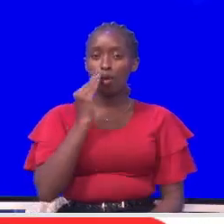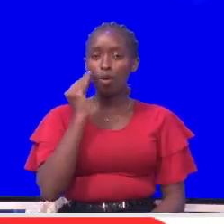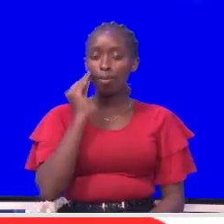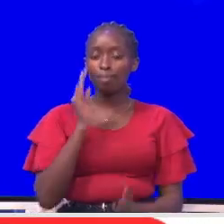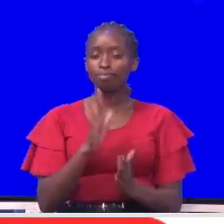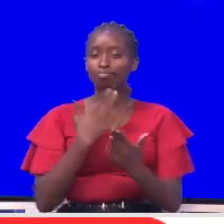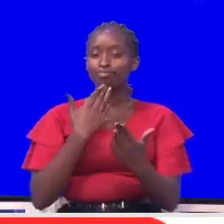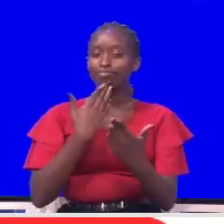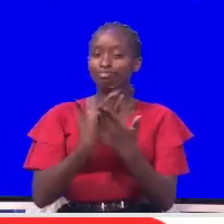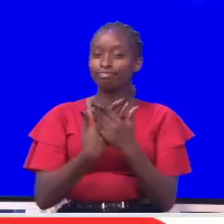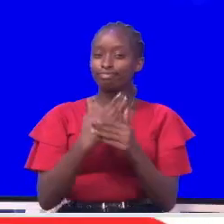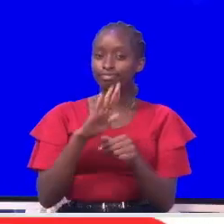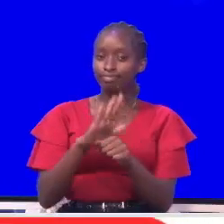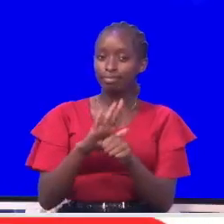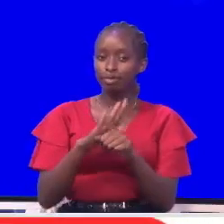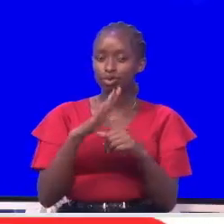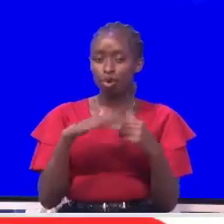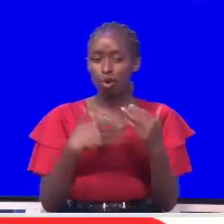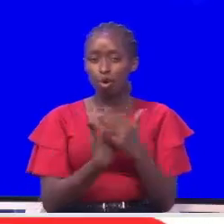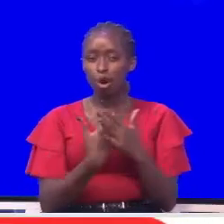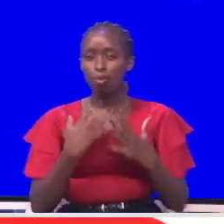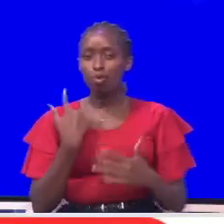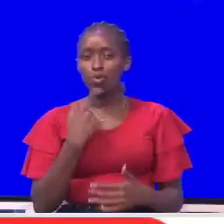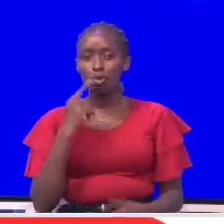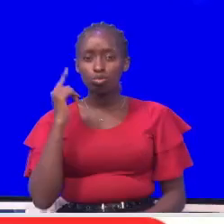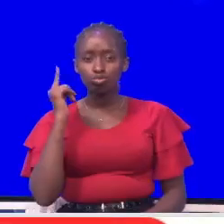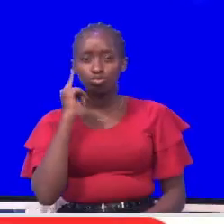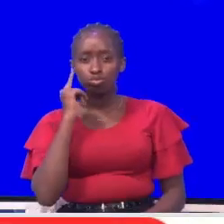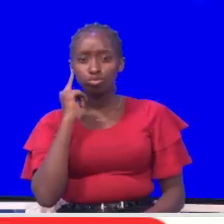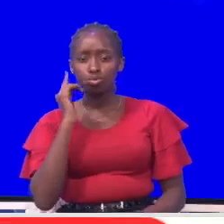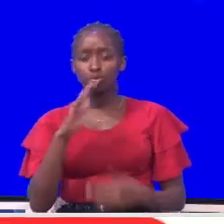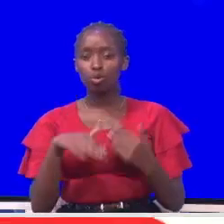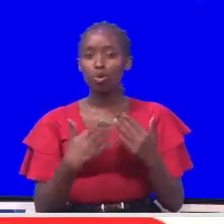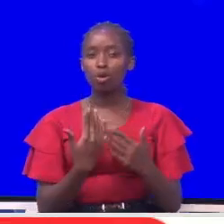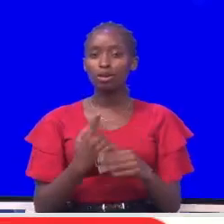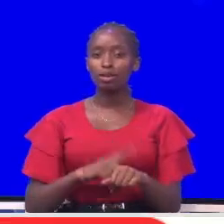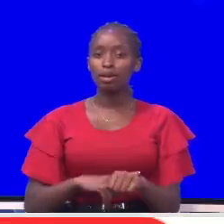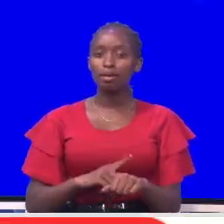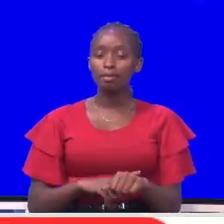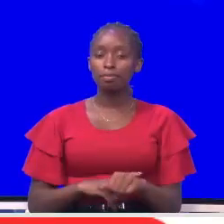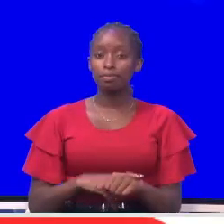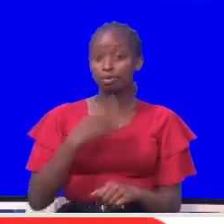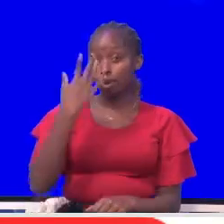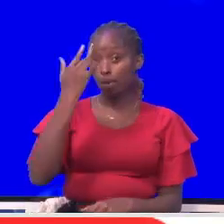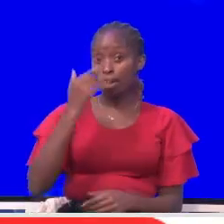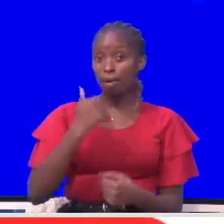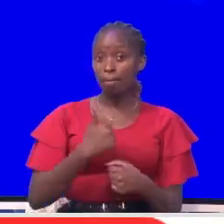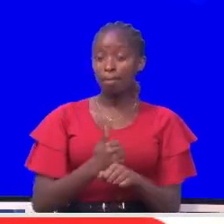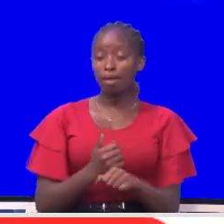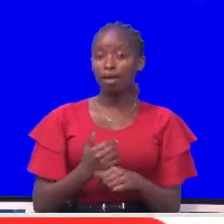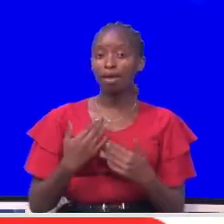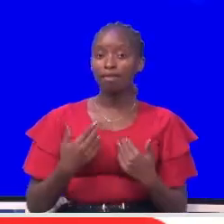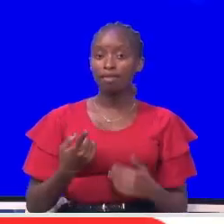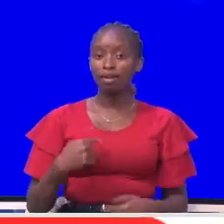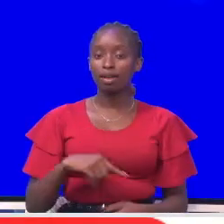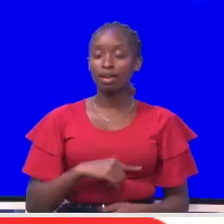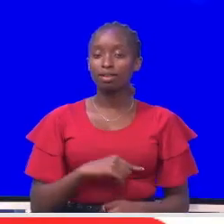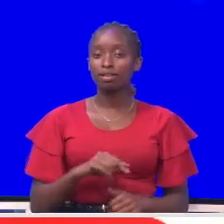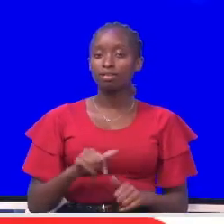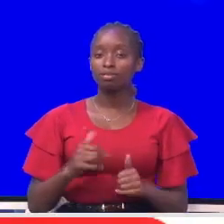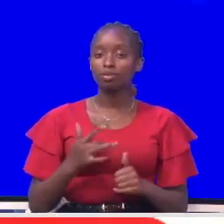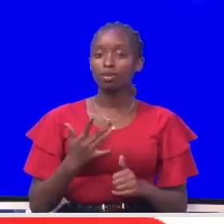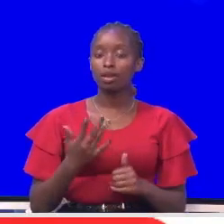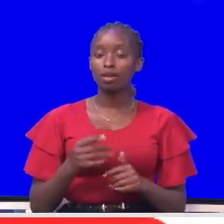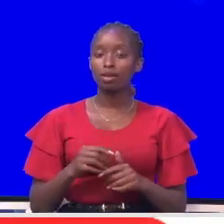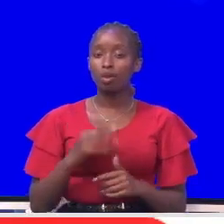za dhati kwa wasikilizaji wetu. Manake ndio umetufanya kuwa kidedea. Manake wanatusikiliza na